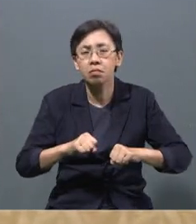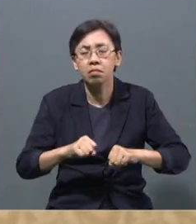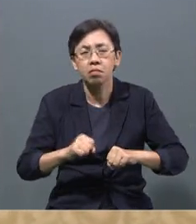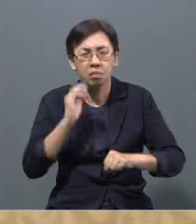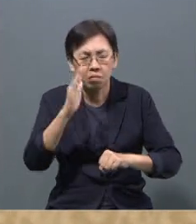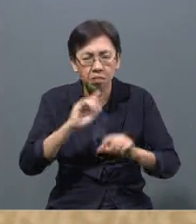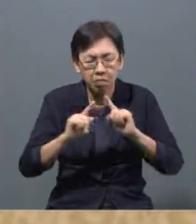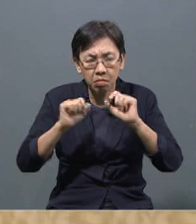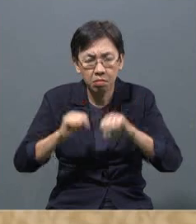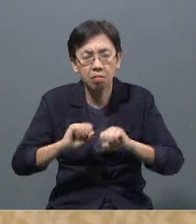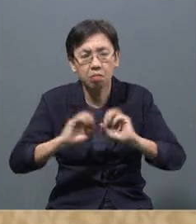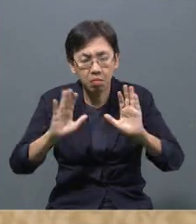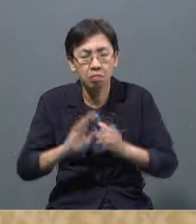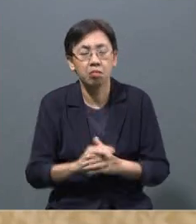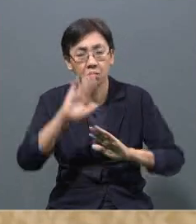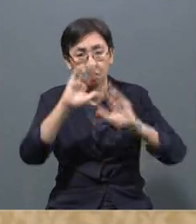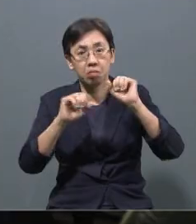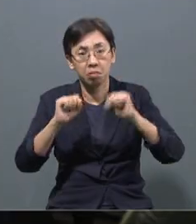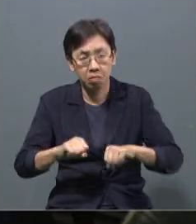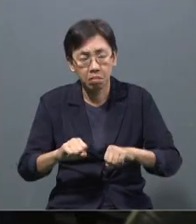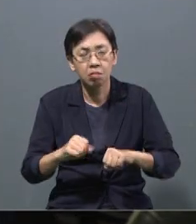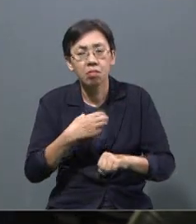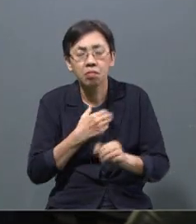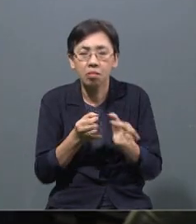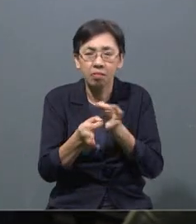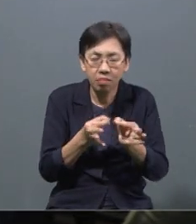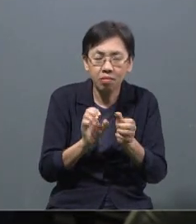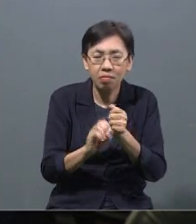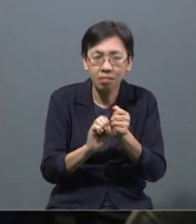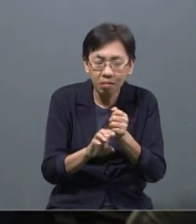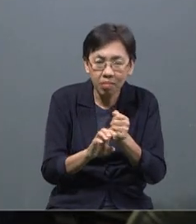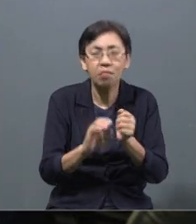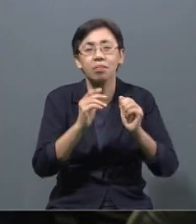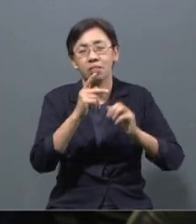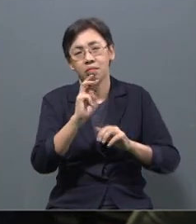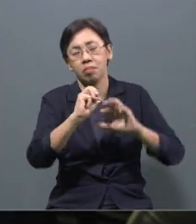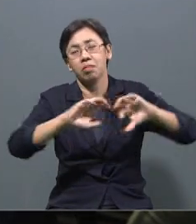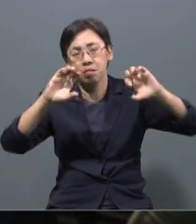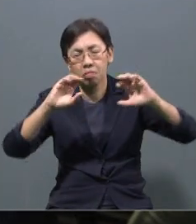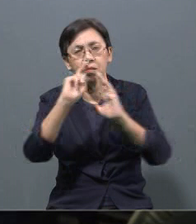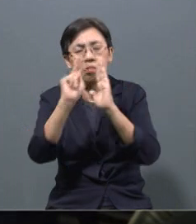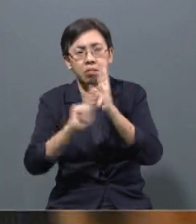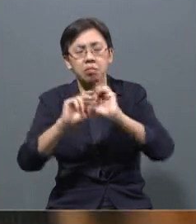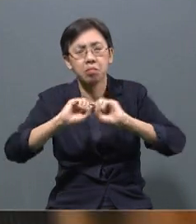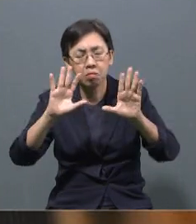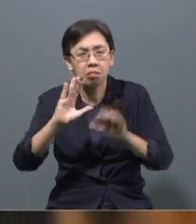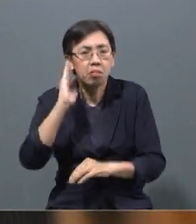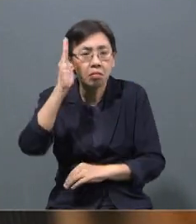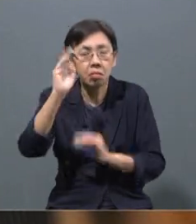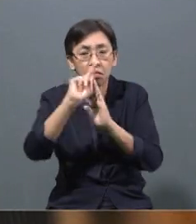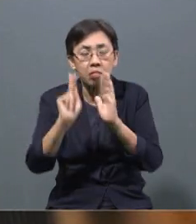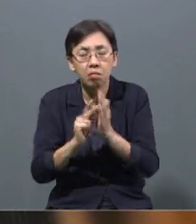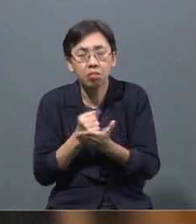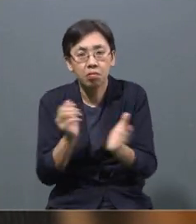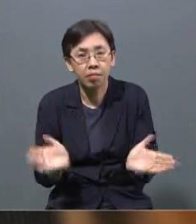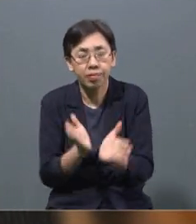ติและการออกเสียงประชามติที่มีลักษณะเพื่อให้คำปรึกษาหารือแก่ครม.ก็เพื่อให้กฎหมายดังกล่าวเป็นเครื่องมือในการส่งเสริมประ